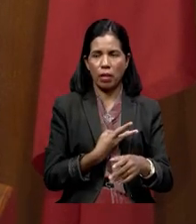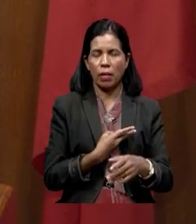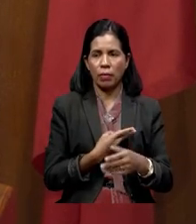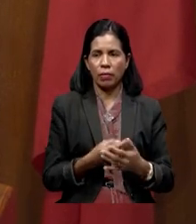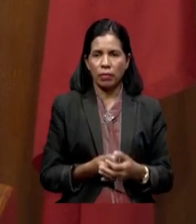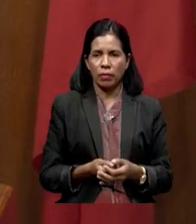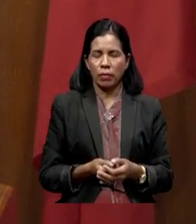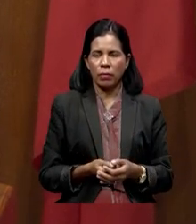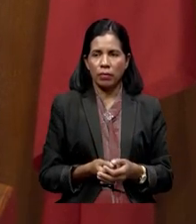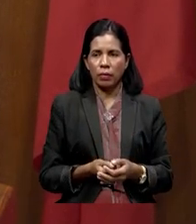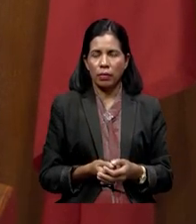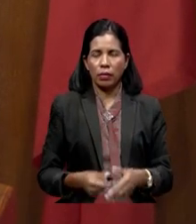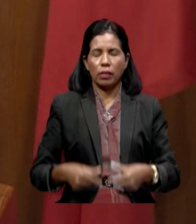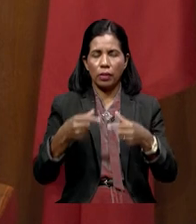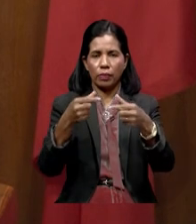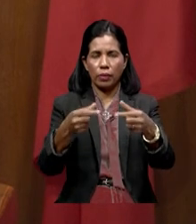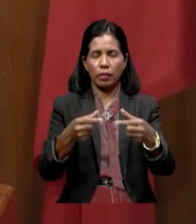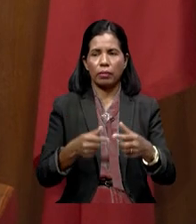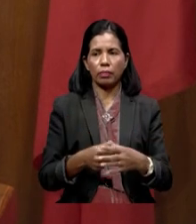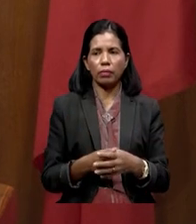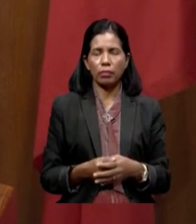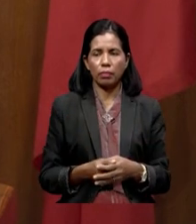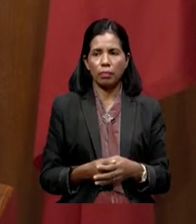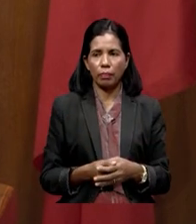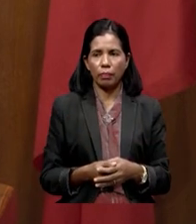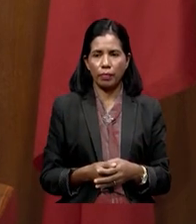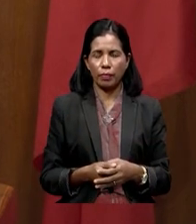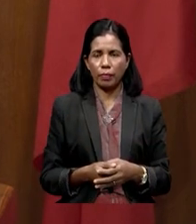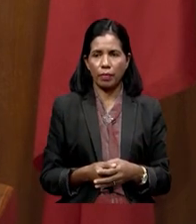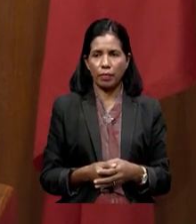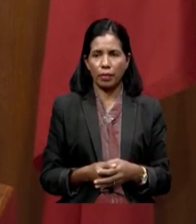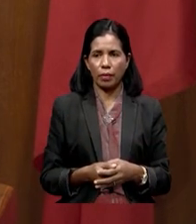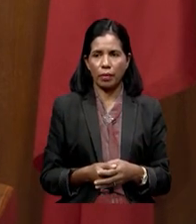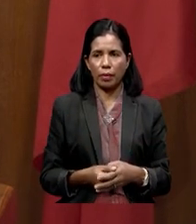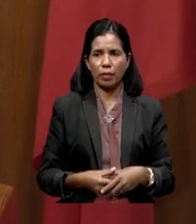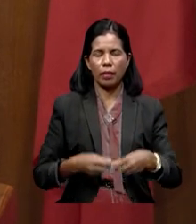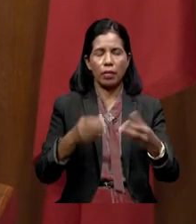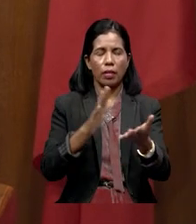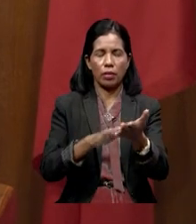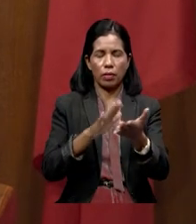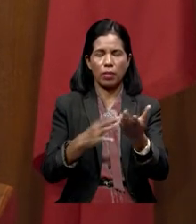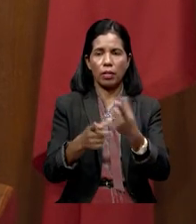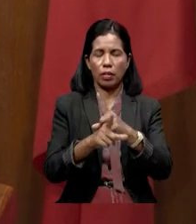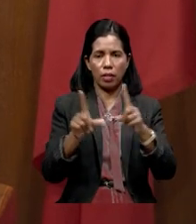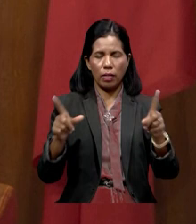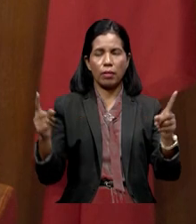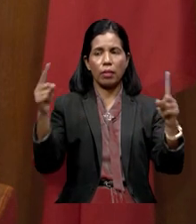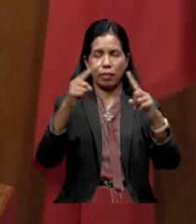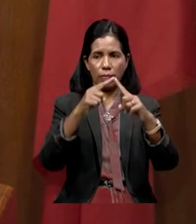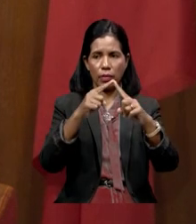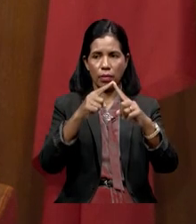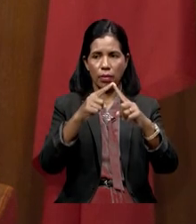kita menawarkan untuk lepasan Secondary School livers bagi